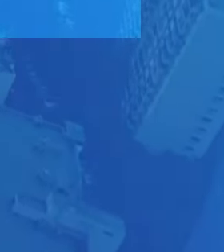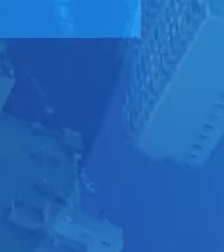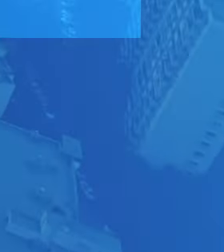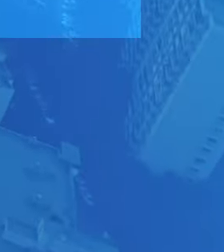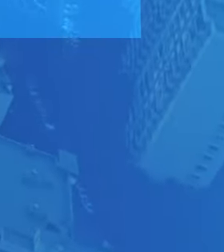n